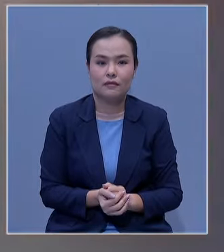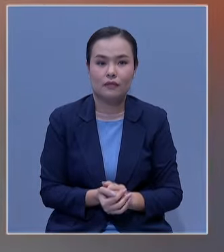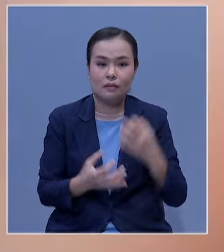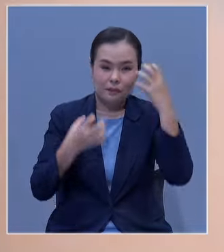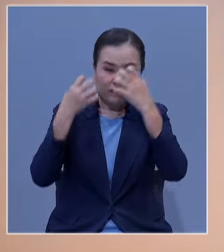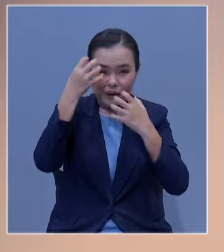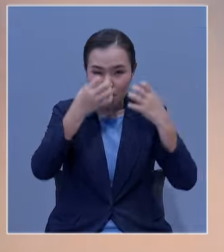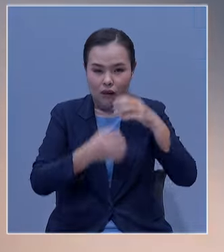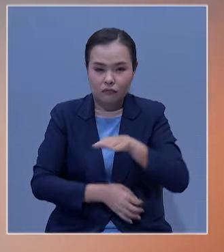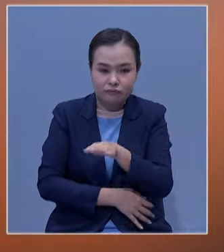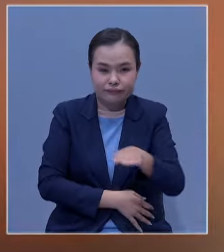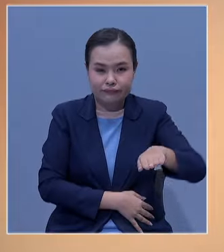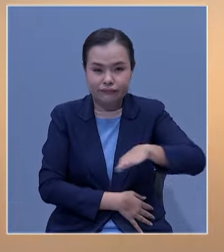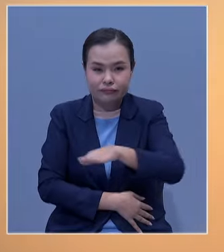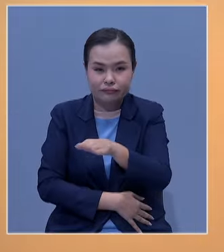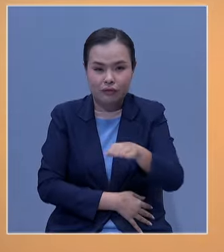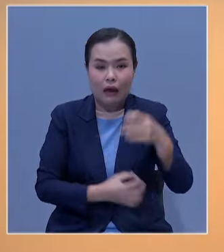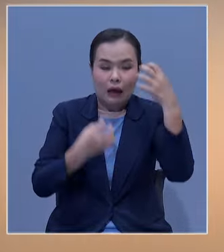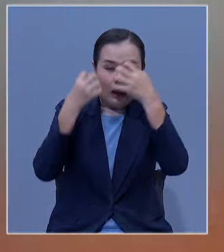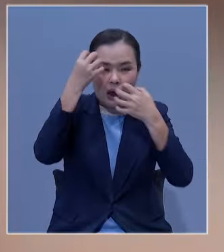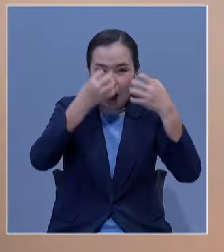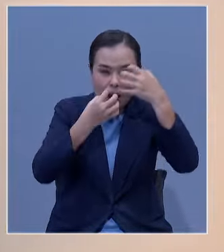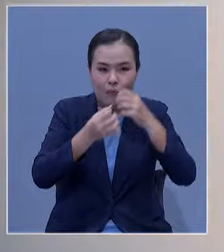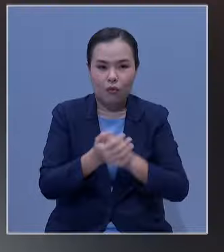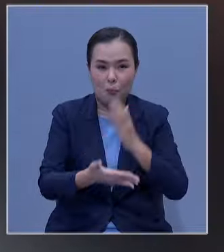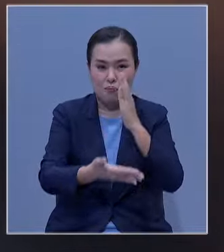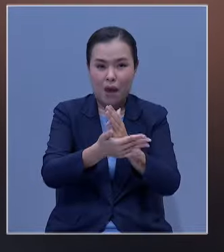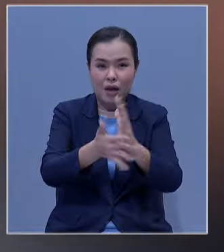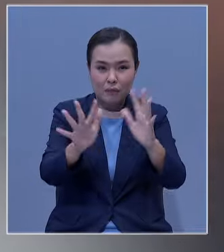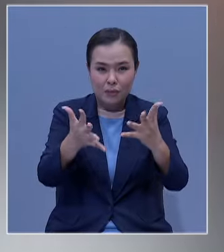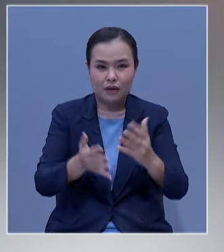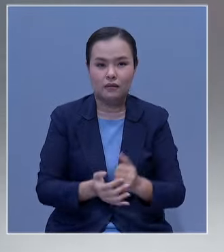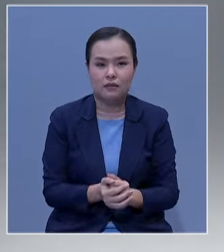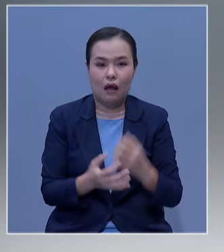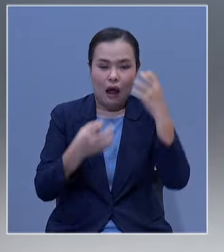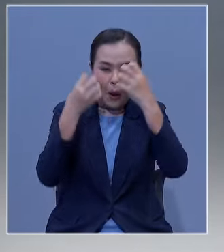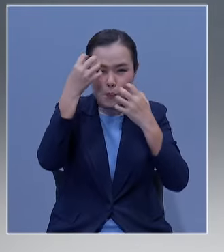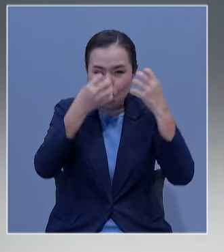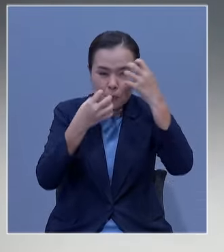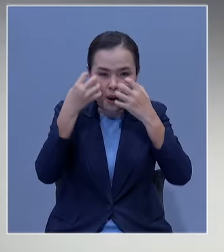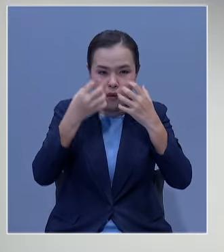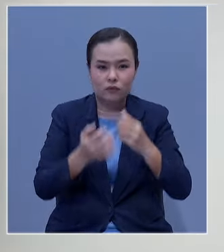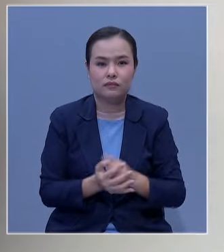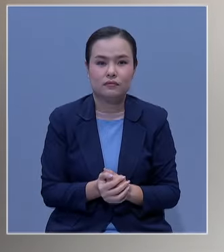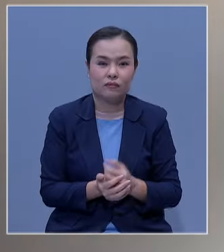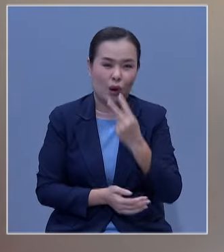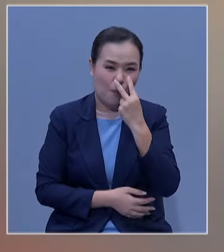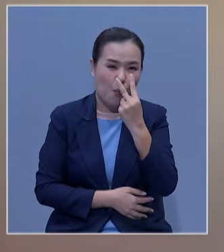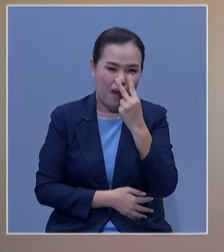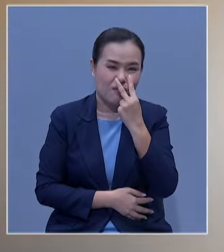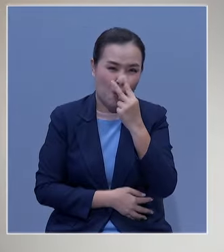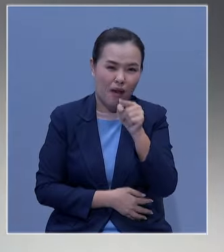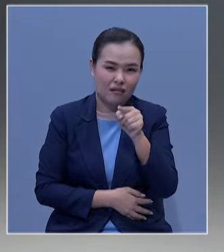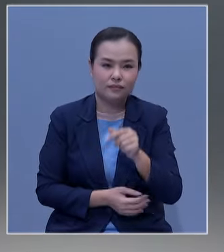ซิกแซกไปซิกแซกมาอยู ่ไว้เมาไม่เหลือหรอกไม่เป็นเลย โอ้ยแกเมาเห็นแล้วผมเห็นมาตั้งแต่โน่นแ